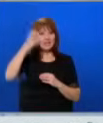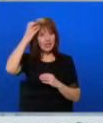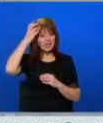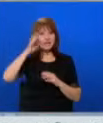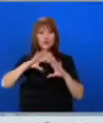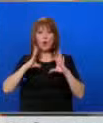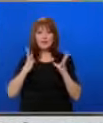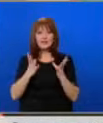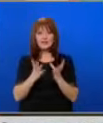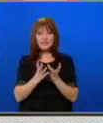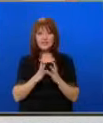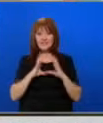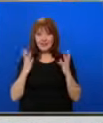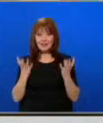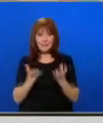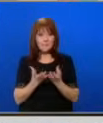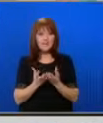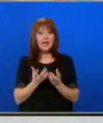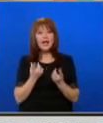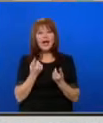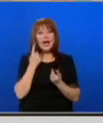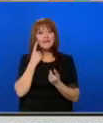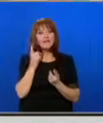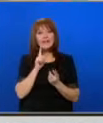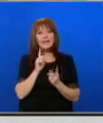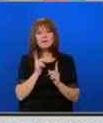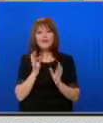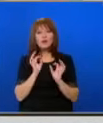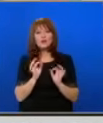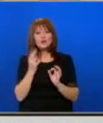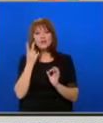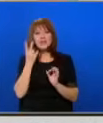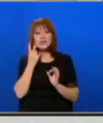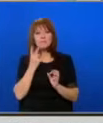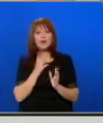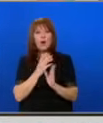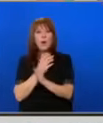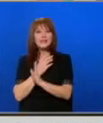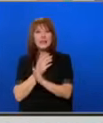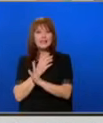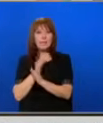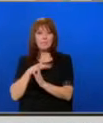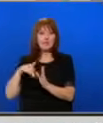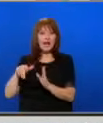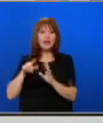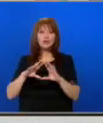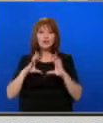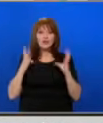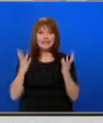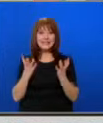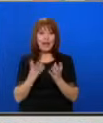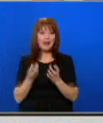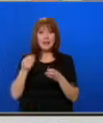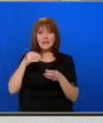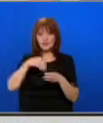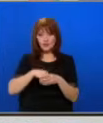всички континенти. Не знам какво разбира под западняшката, и като тук цял свят участва. Участват страшно много азиатски